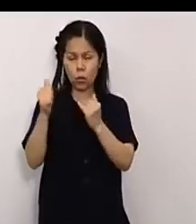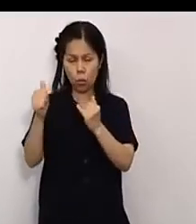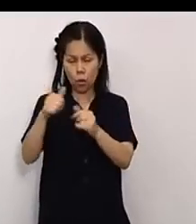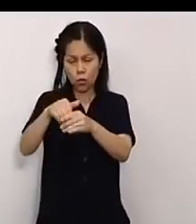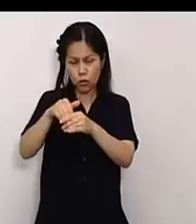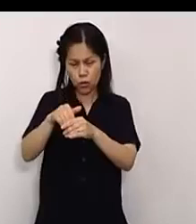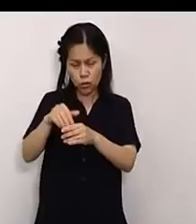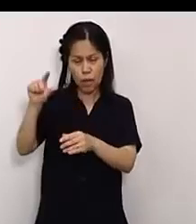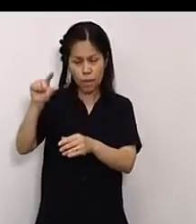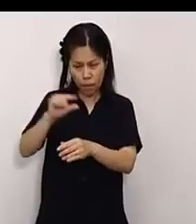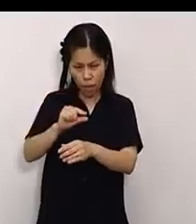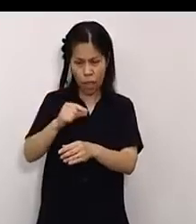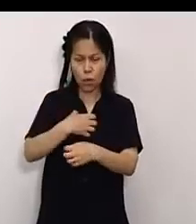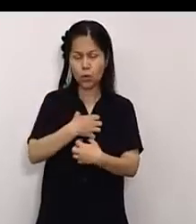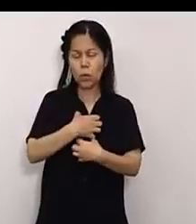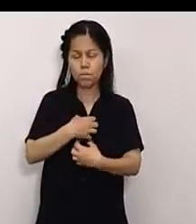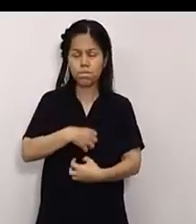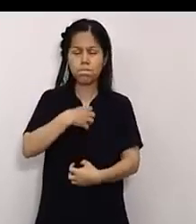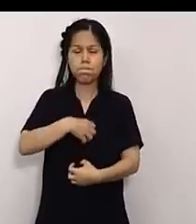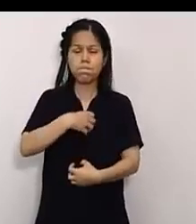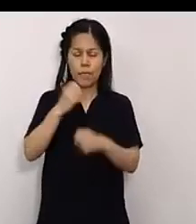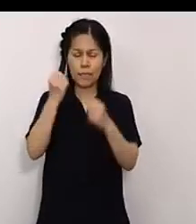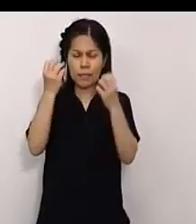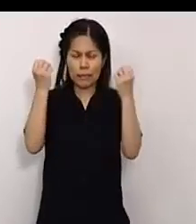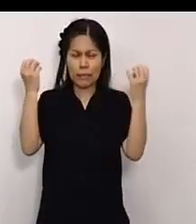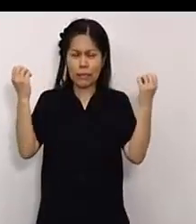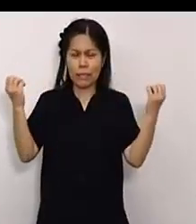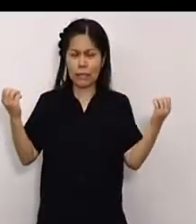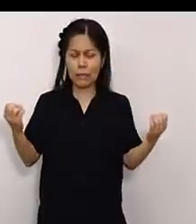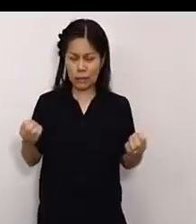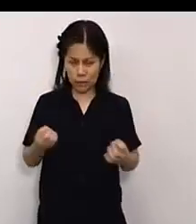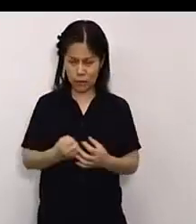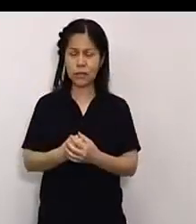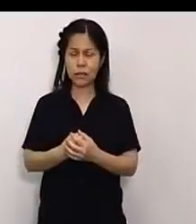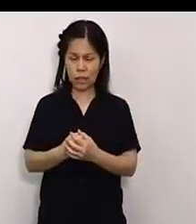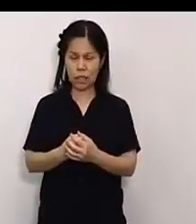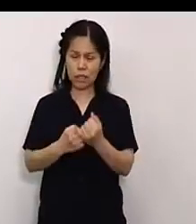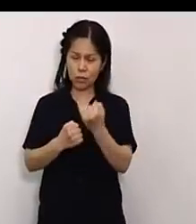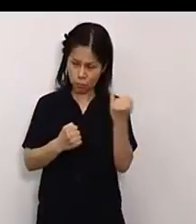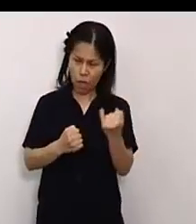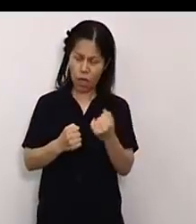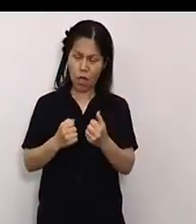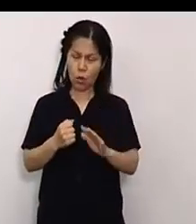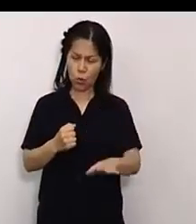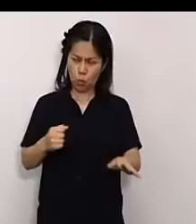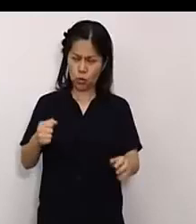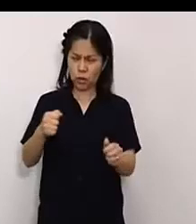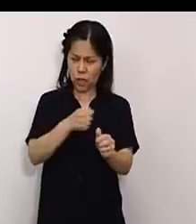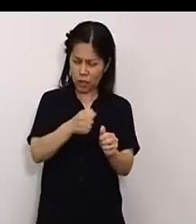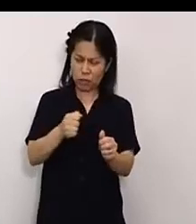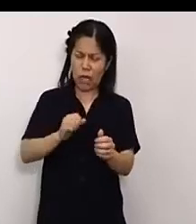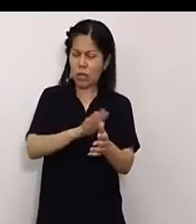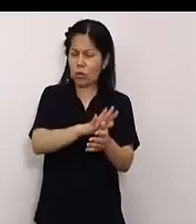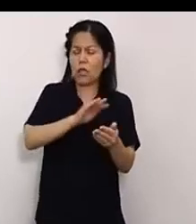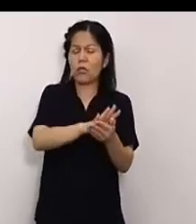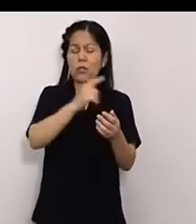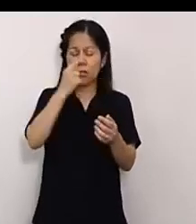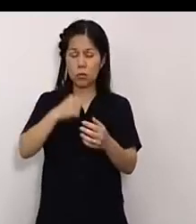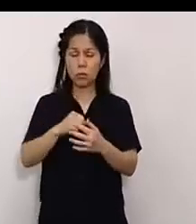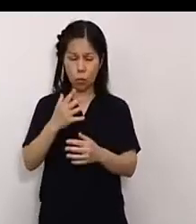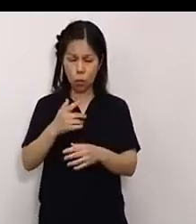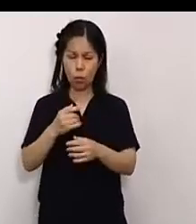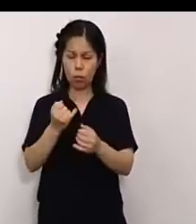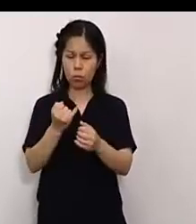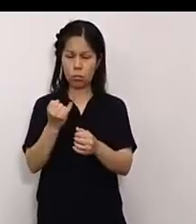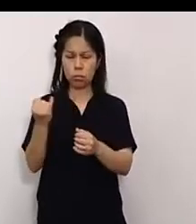って不安からイライラして妻に当たる、子供に当たる。でも妻としては自分の努力ではどうにもなら